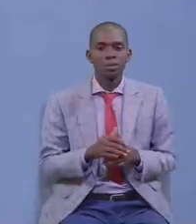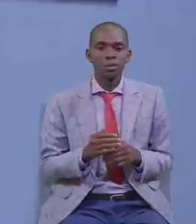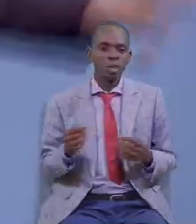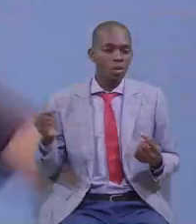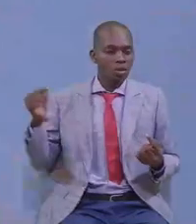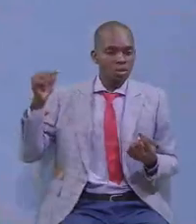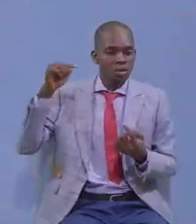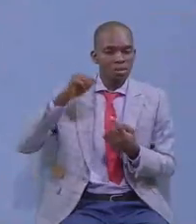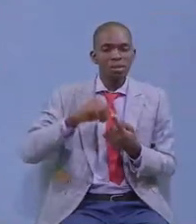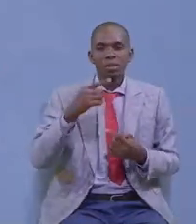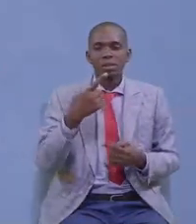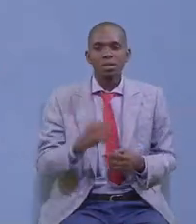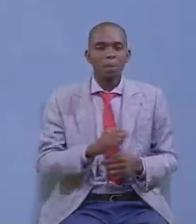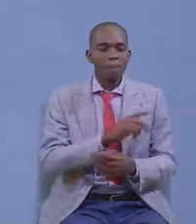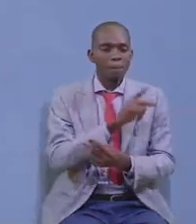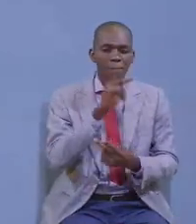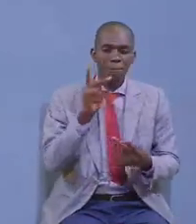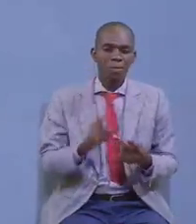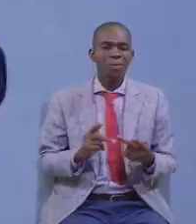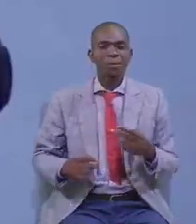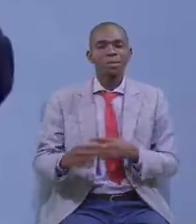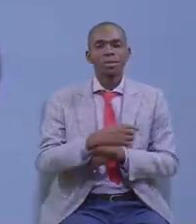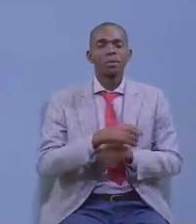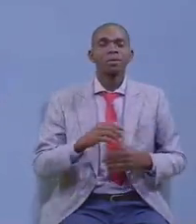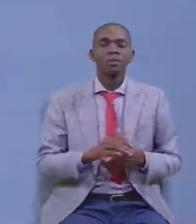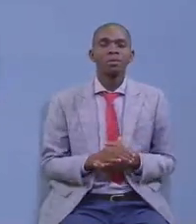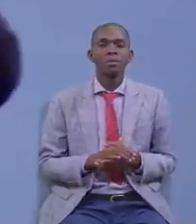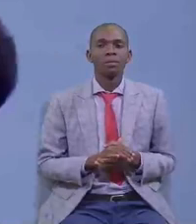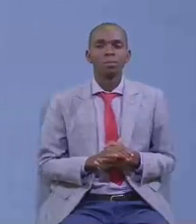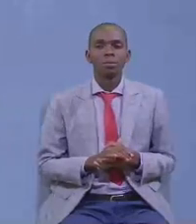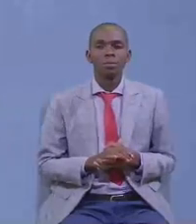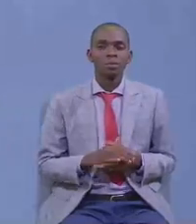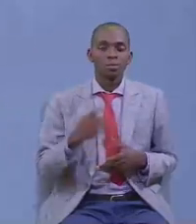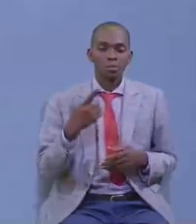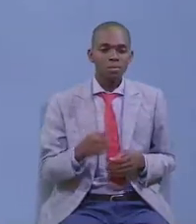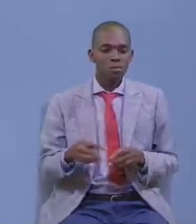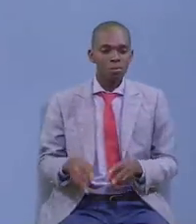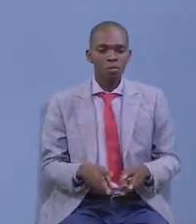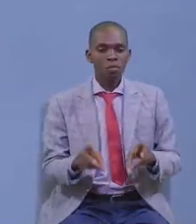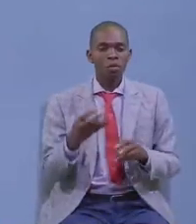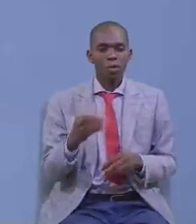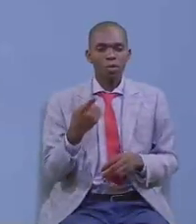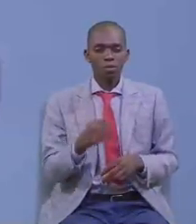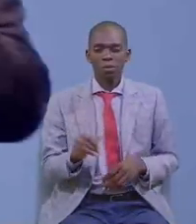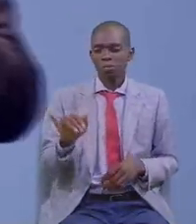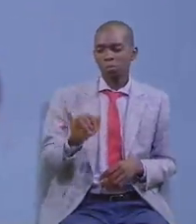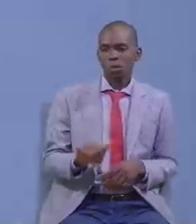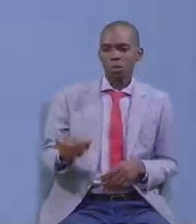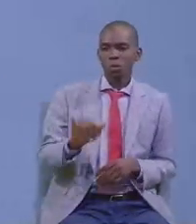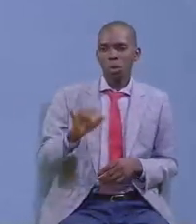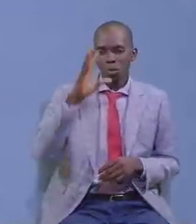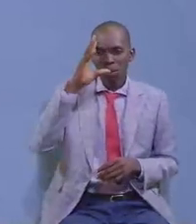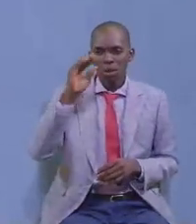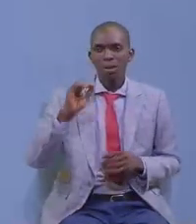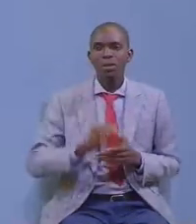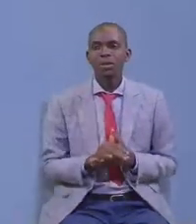Jusqu'au jour parfait. Le chemin de l'homme ordinaire.